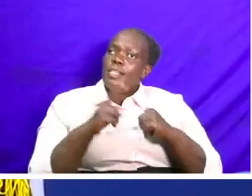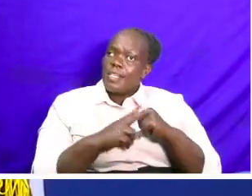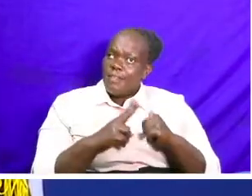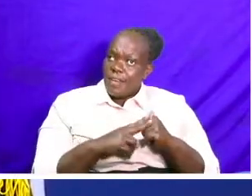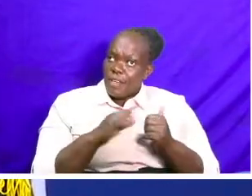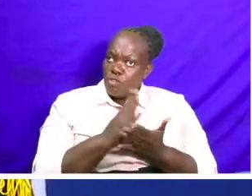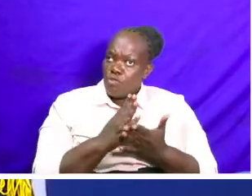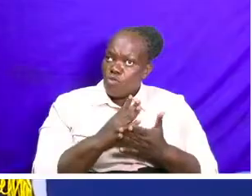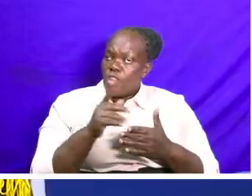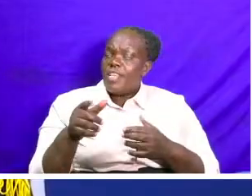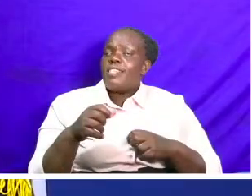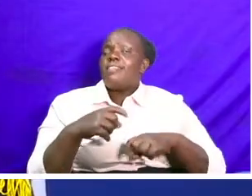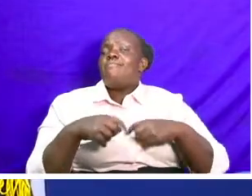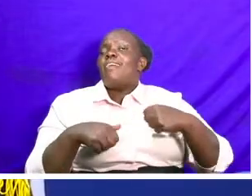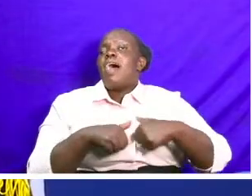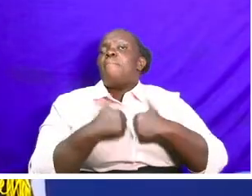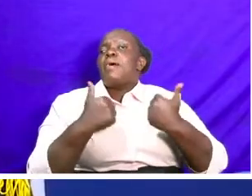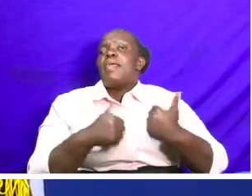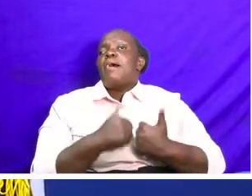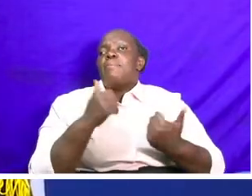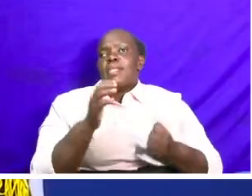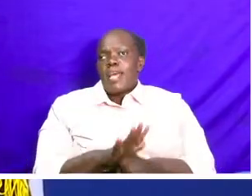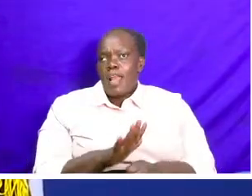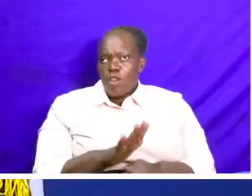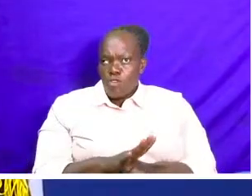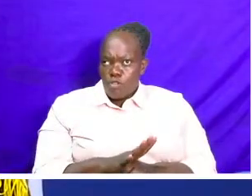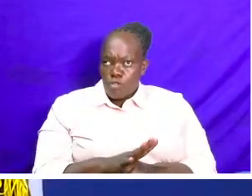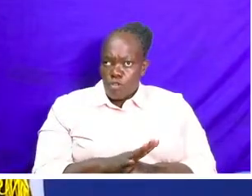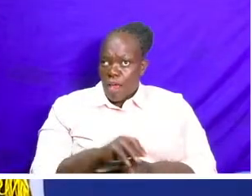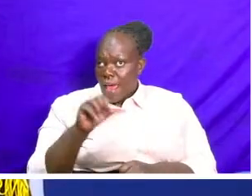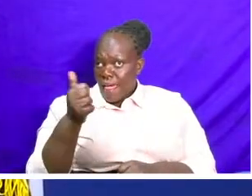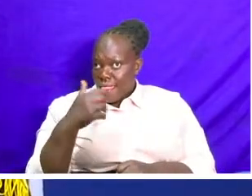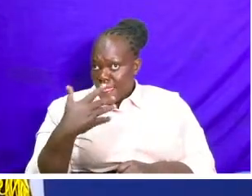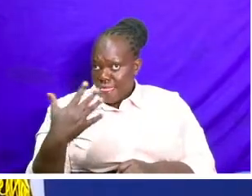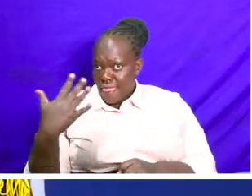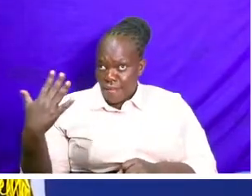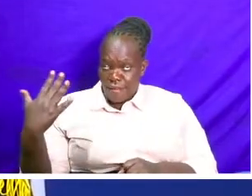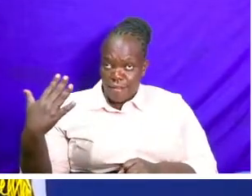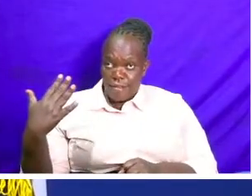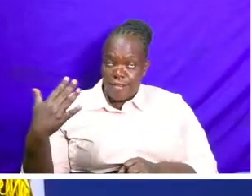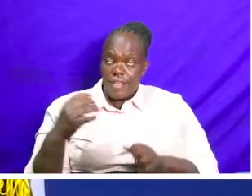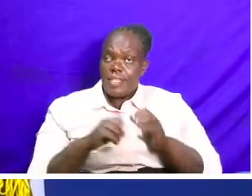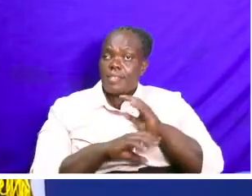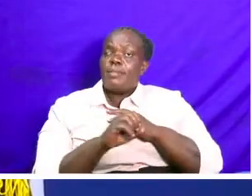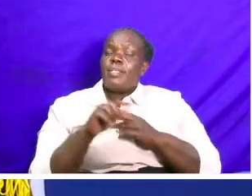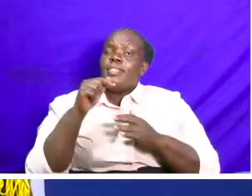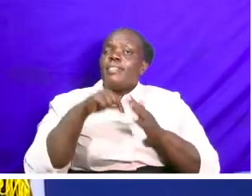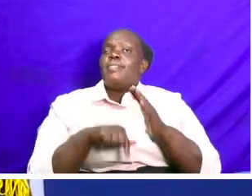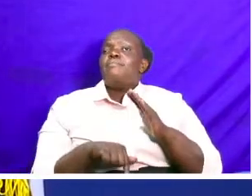hili jambo linaendelea sana. Jambo lingine ambalo pia tungependa kuelezea zaidi,